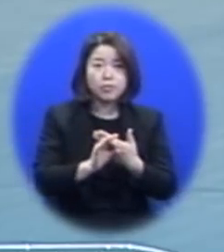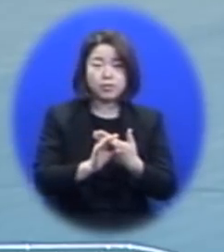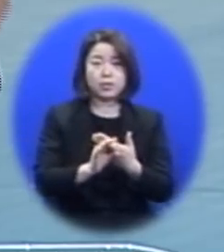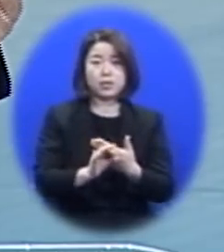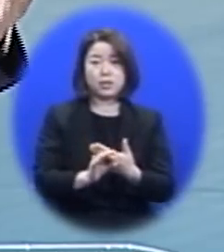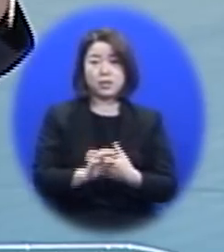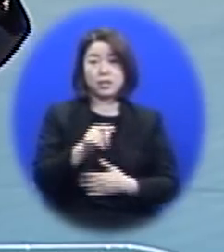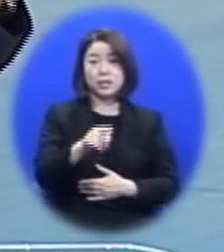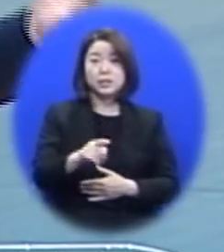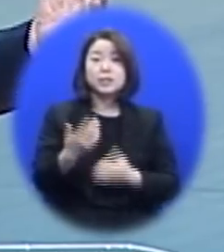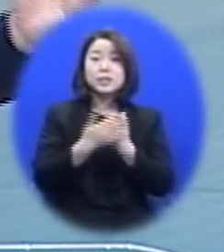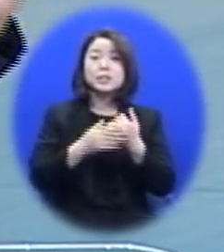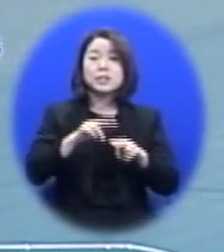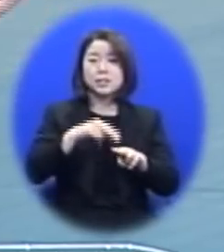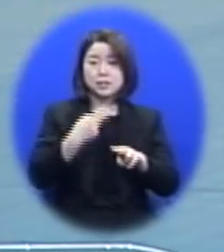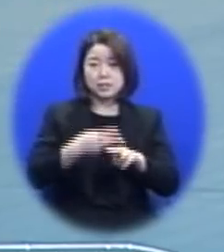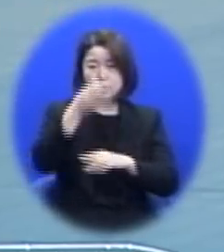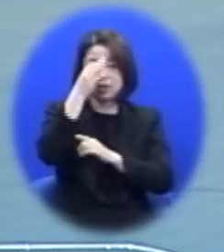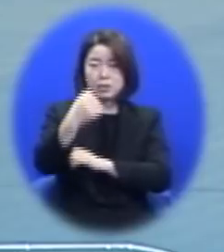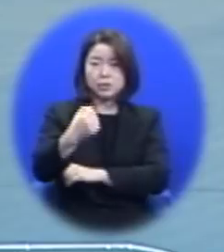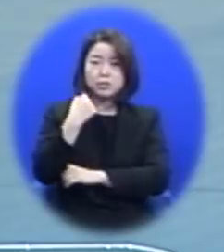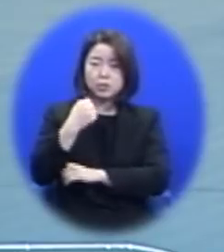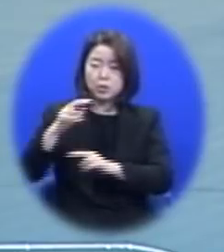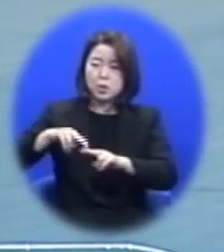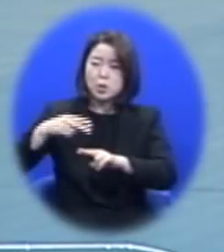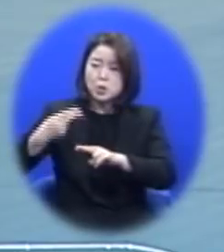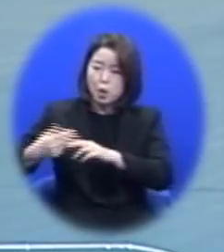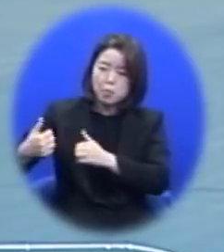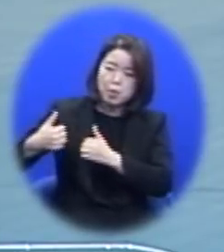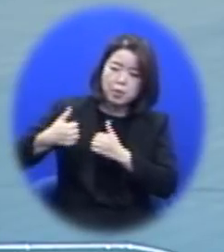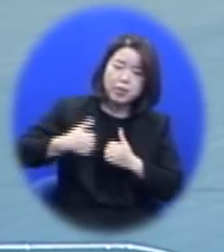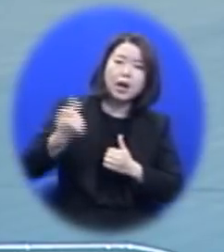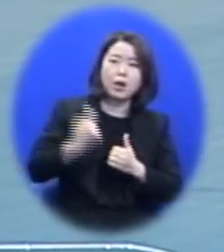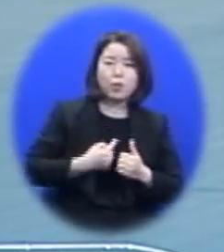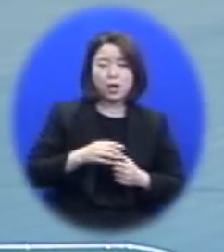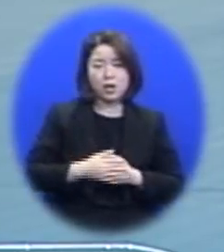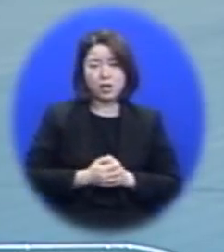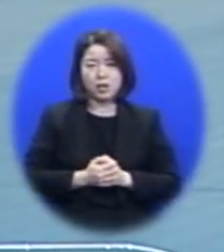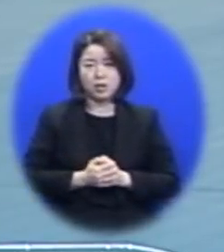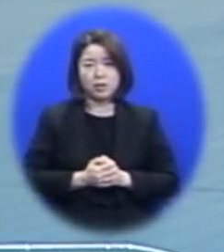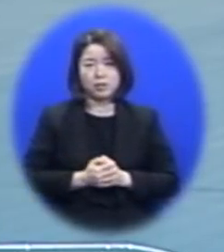그 은사와 능력은 선물로 뒤따라오는 것입니다.